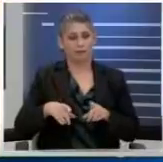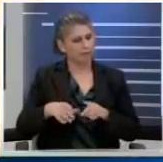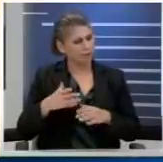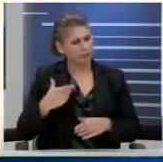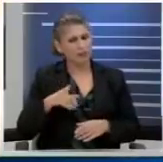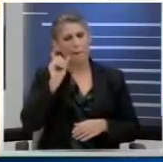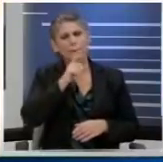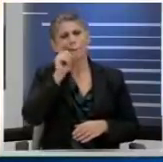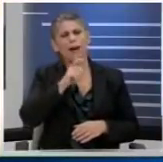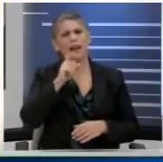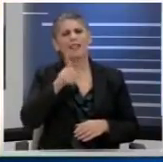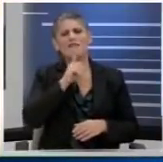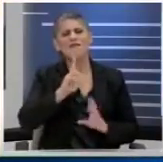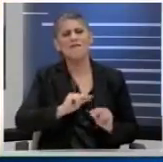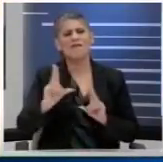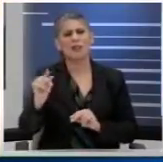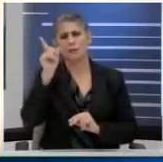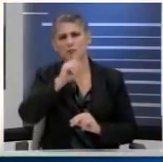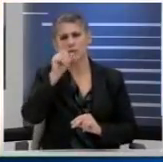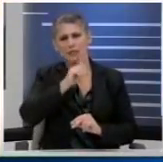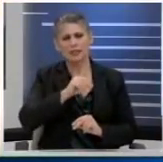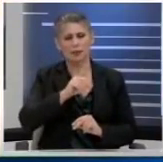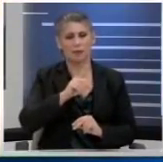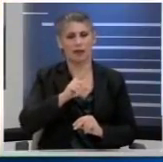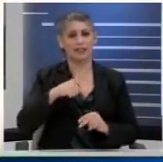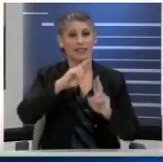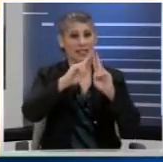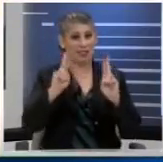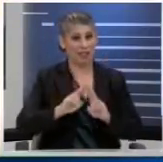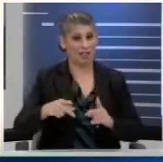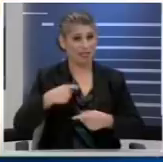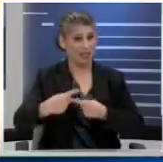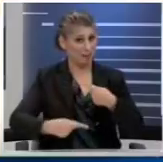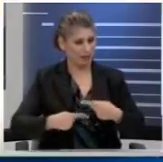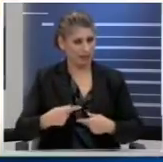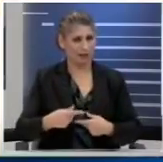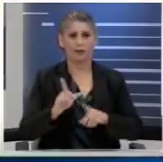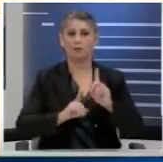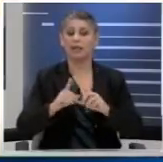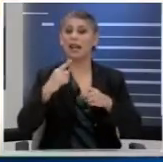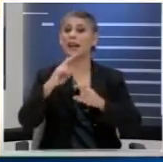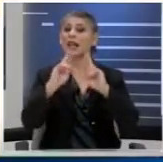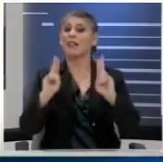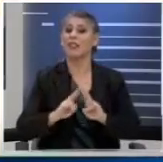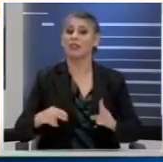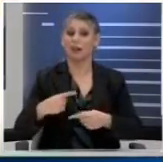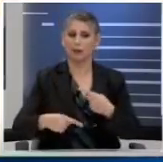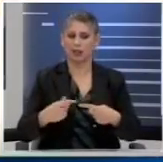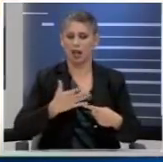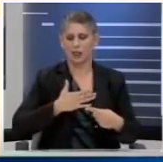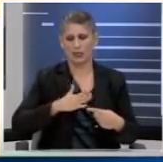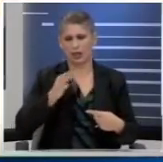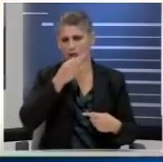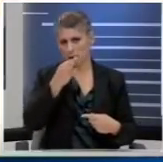ίδιο ψέμα με κοντά ποδάρια, τη διεθνή εμπειρία. Ποια είναι η διεθνής εμπειρία? Δεν θέλω να